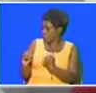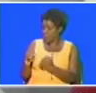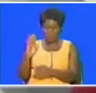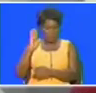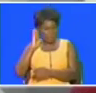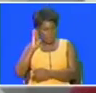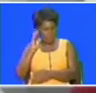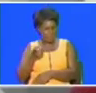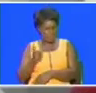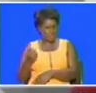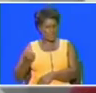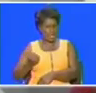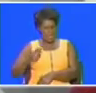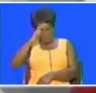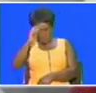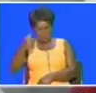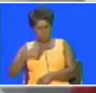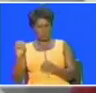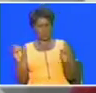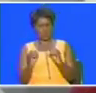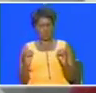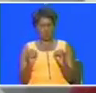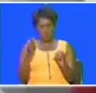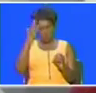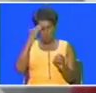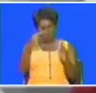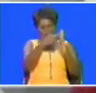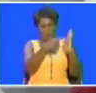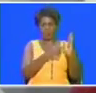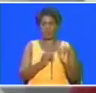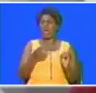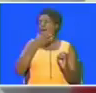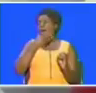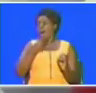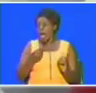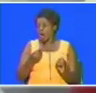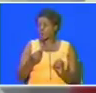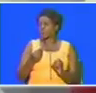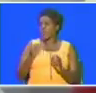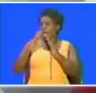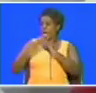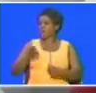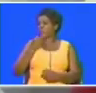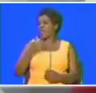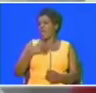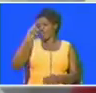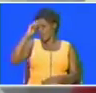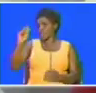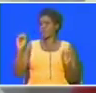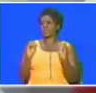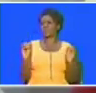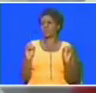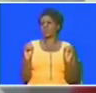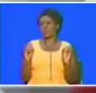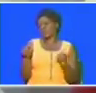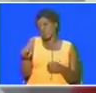anasema huyu msichana wa kazi hanipi heshima, huyu msichana wa kazi hajui kufanya hivi, houseboy hana heshima na mume wangu, houseboy hana heshima na mke pale nyumbani.